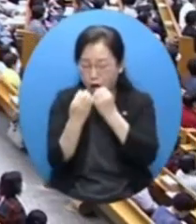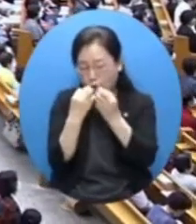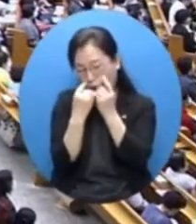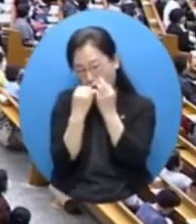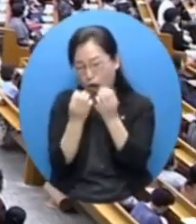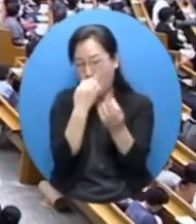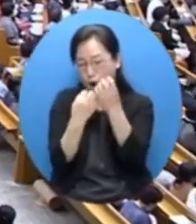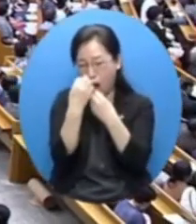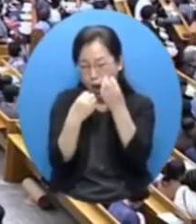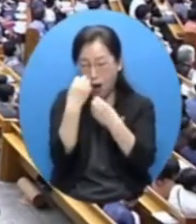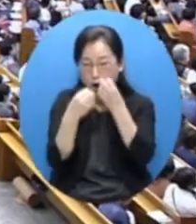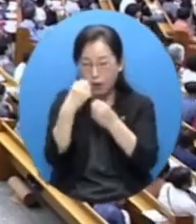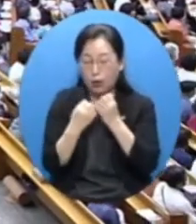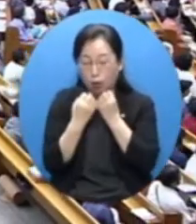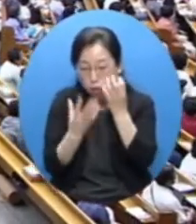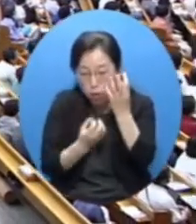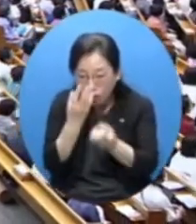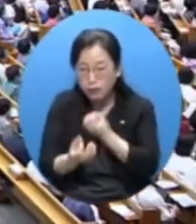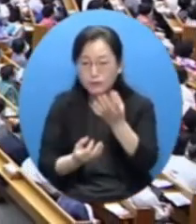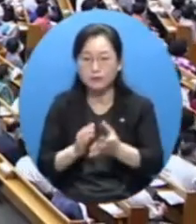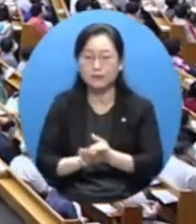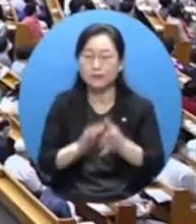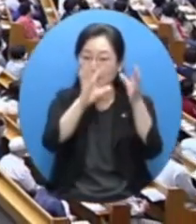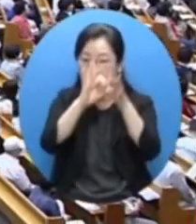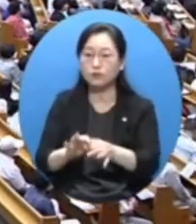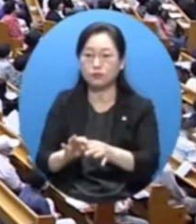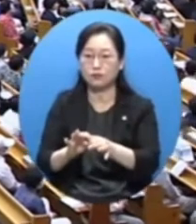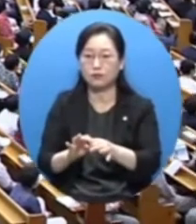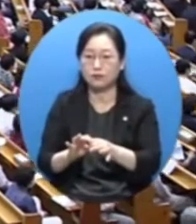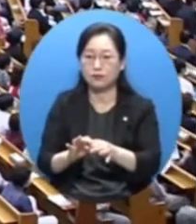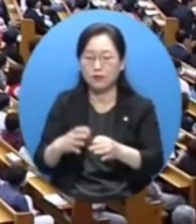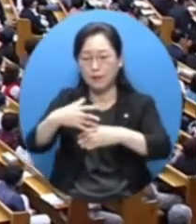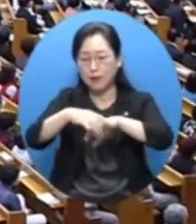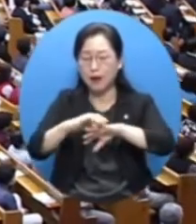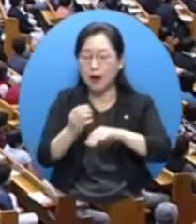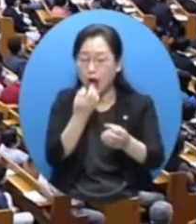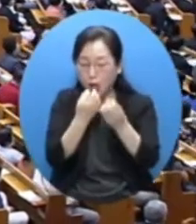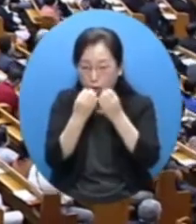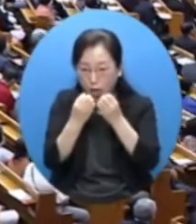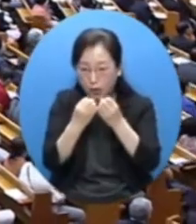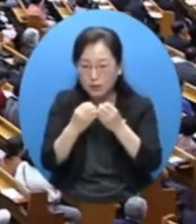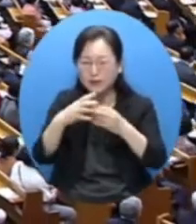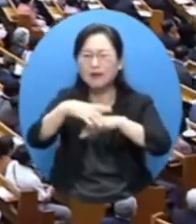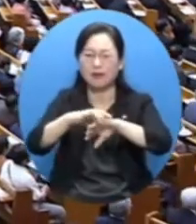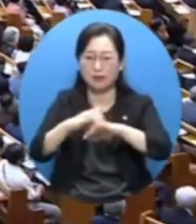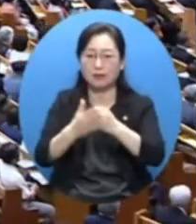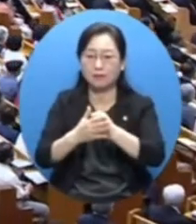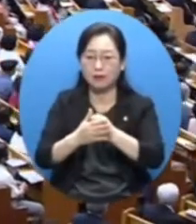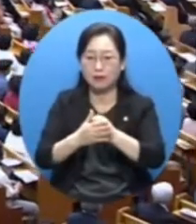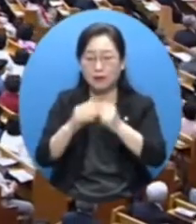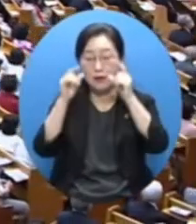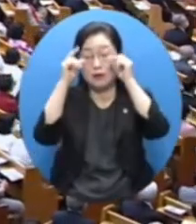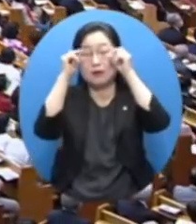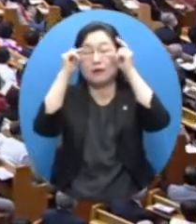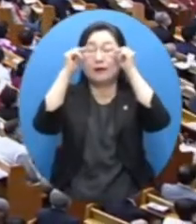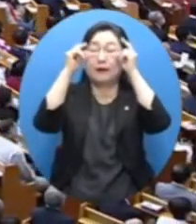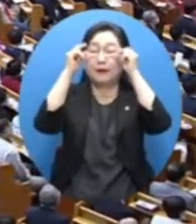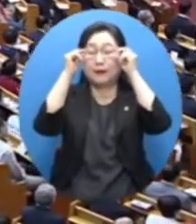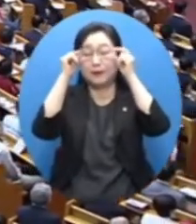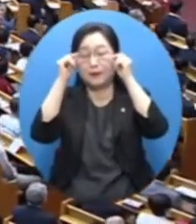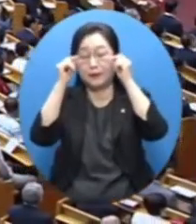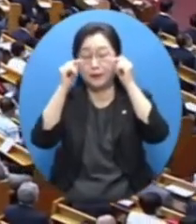토해내고 또 토해내고 또 돈 내고 했습니다 그래서이 시계장으로 잠을 못 자니까 고통 돌아갔고 잠을 자게